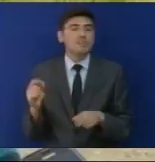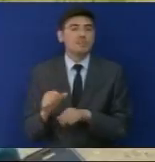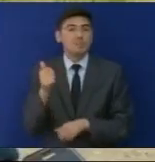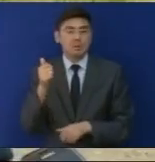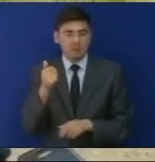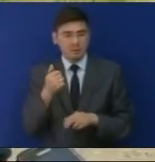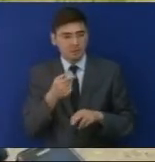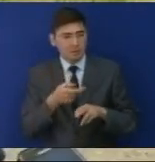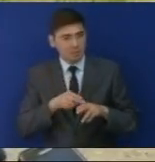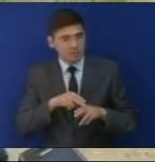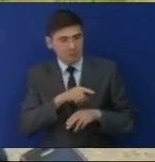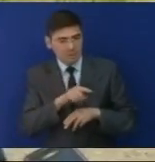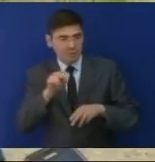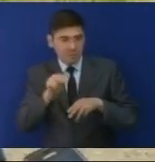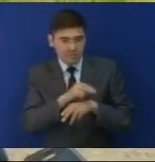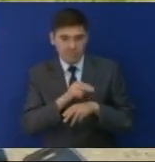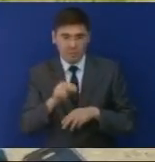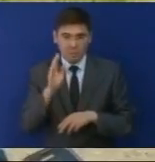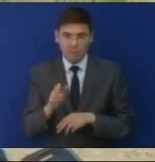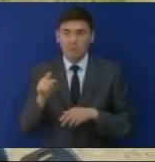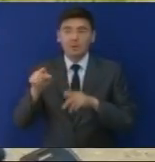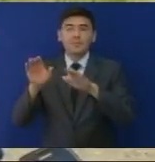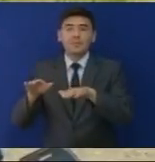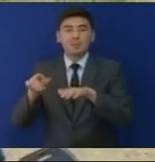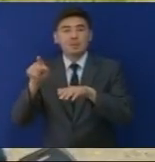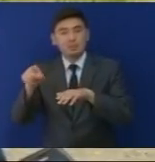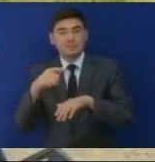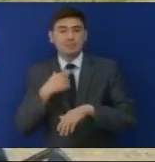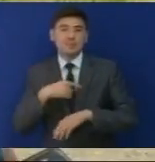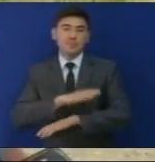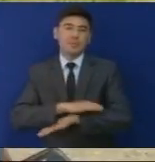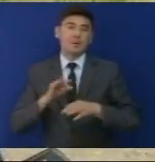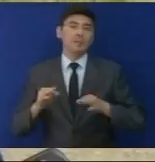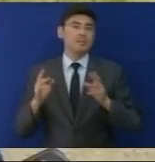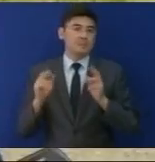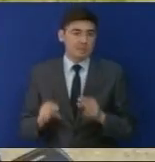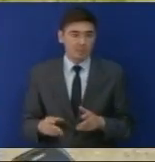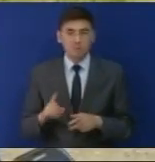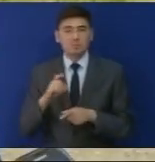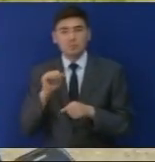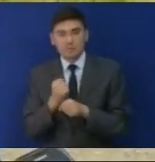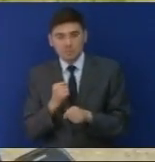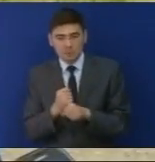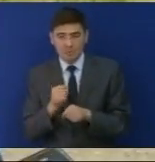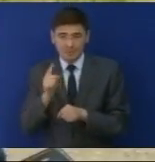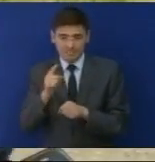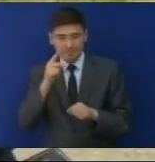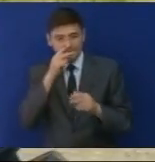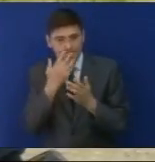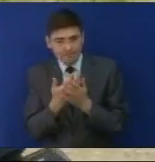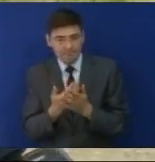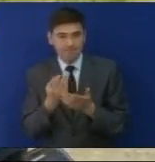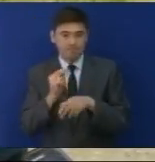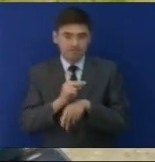воспитание хорошее, где они находятся, как здесь себя вести, что делать. И здесь одновременно